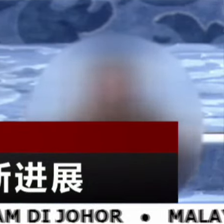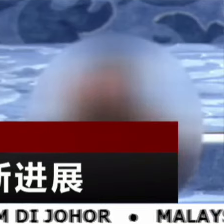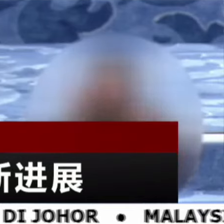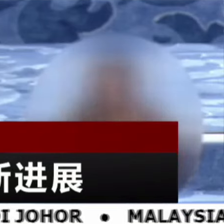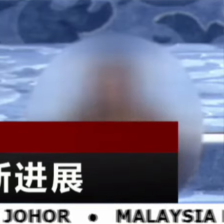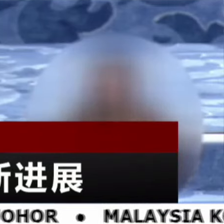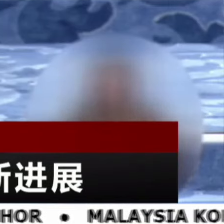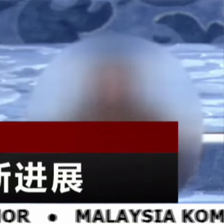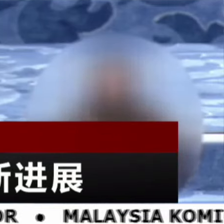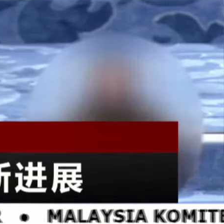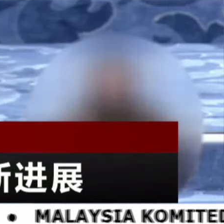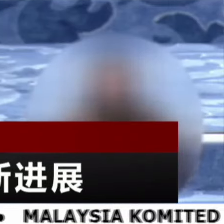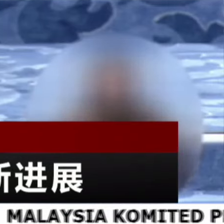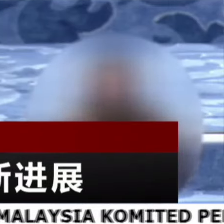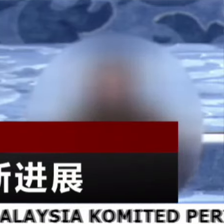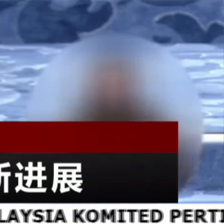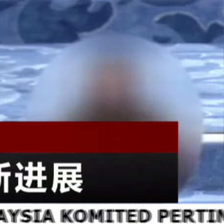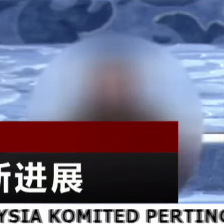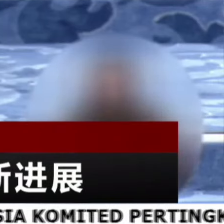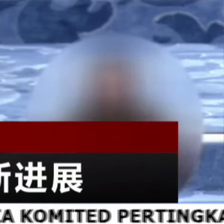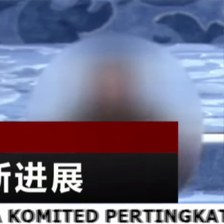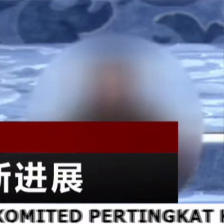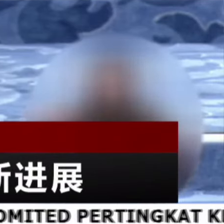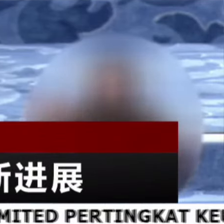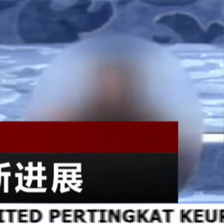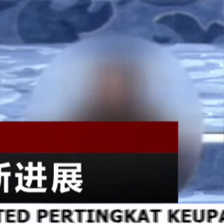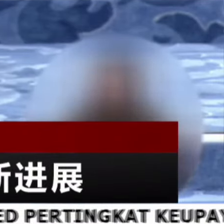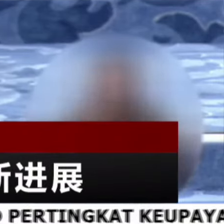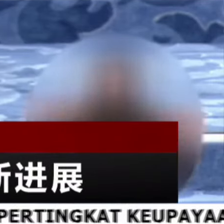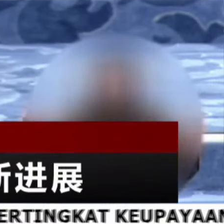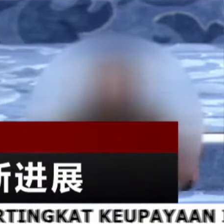yang baru dilakukan oleh Bank Negara.